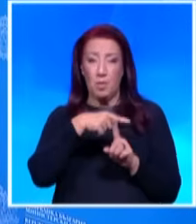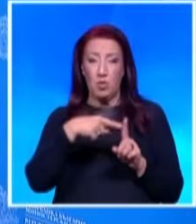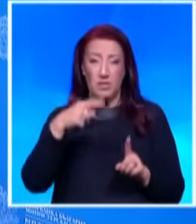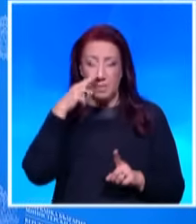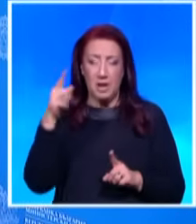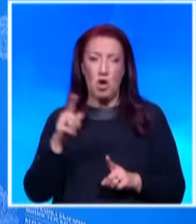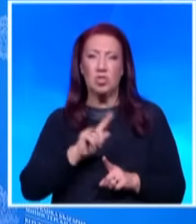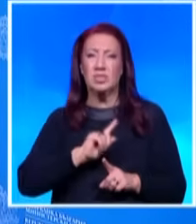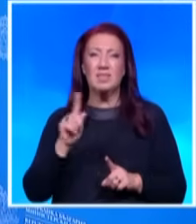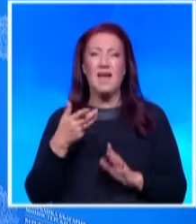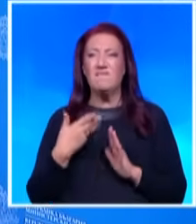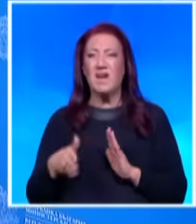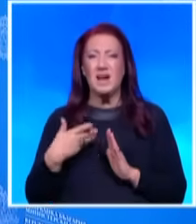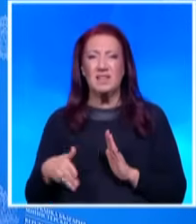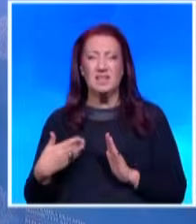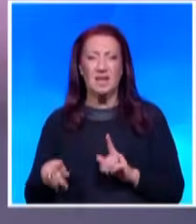от първия тур.